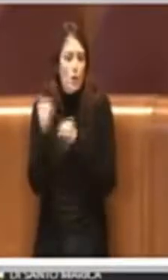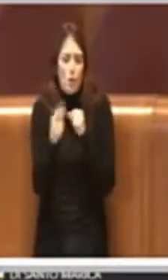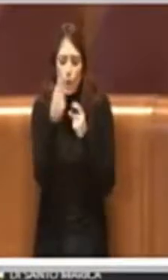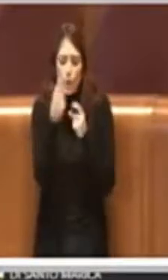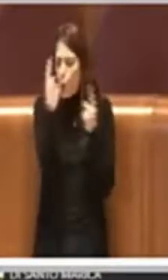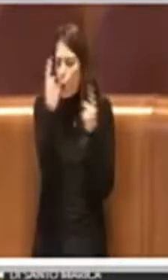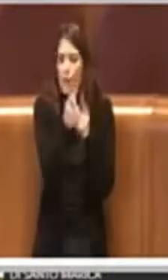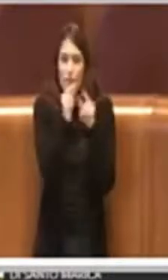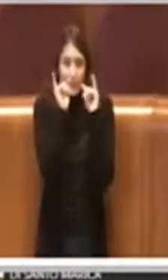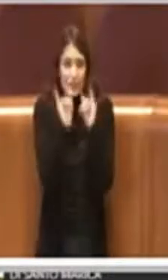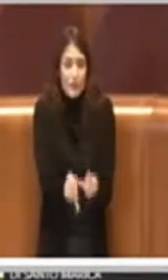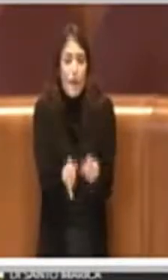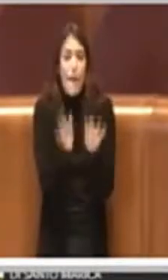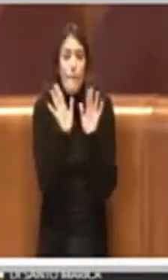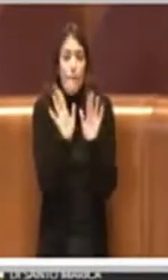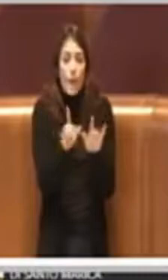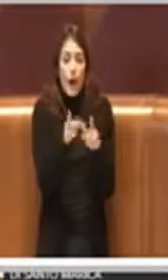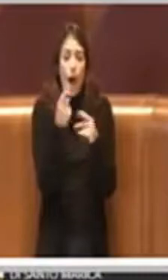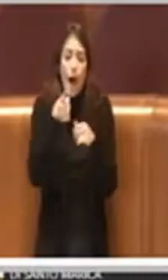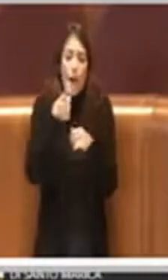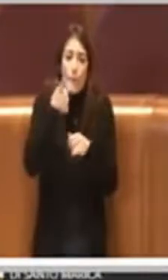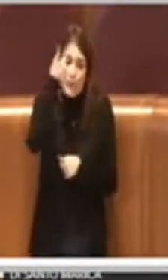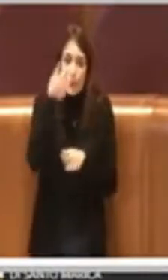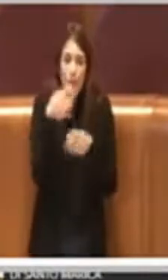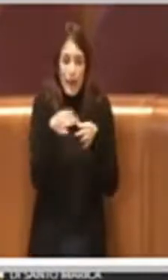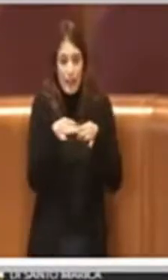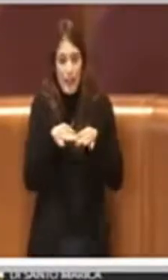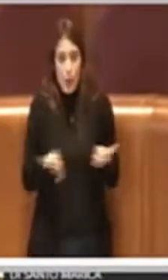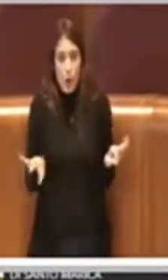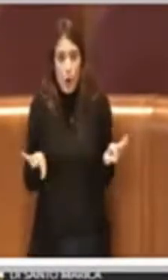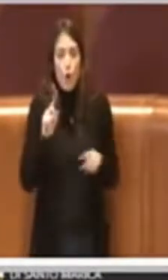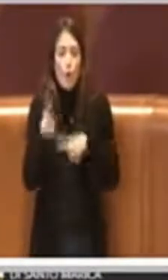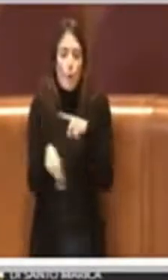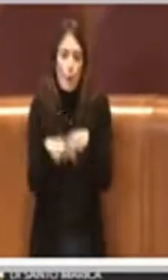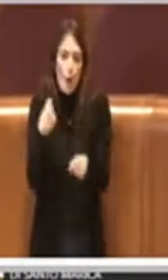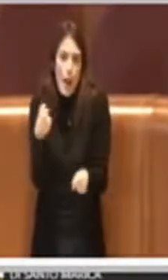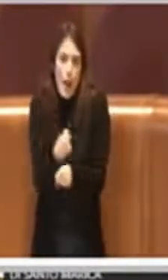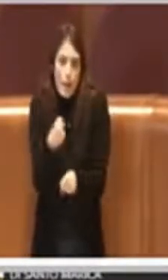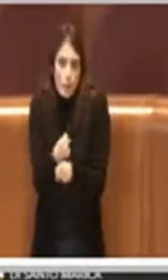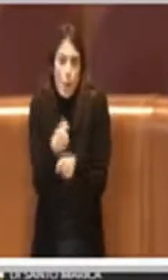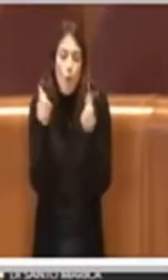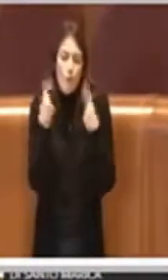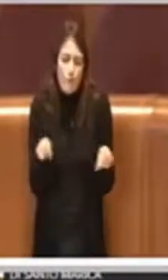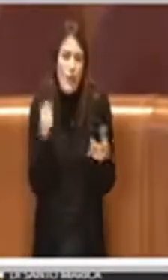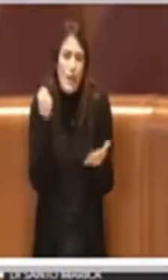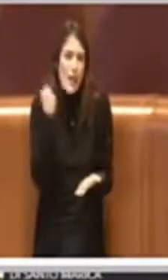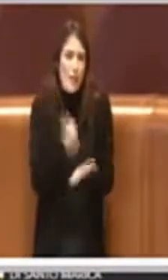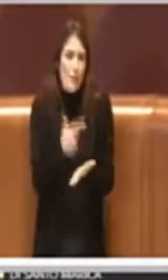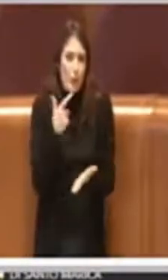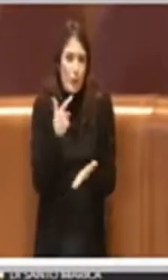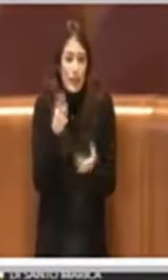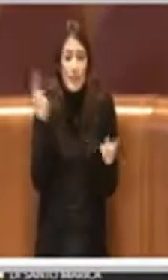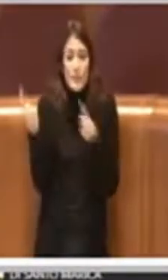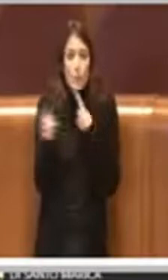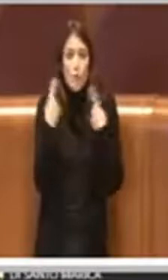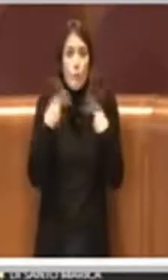ma mettere il decoro prima del lavoro penso che sia, in questa condizione pandemica,